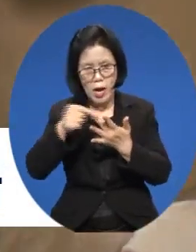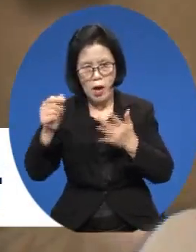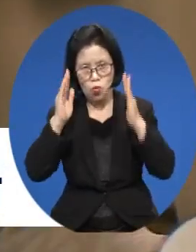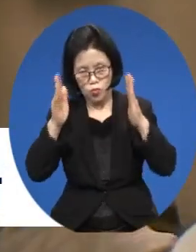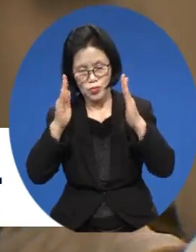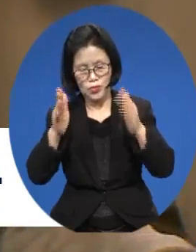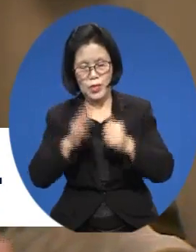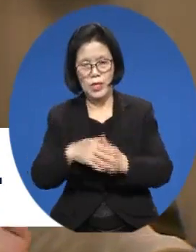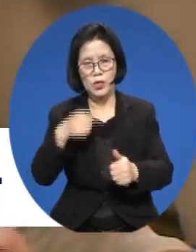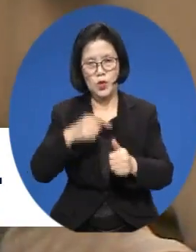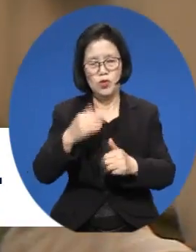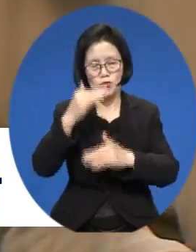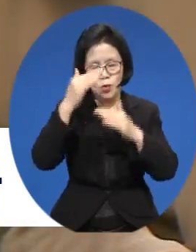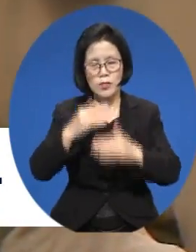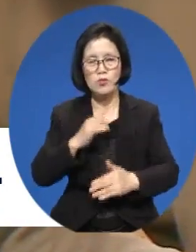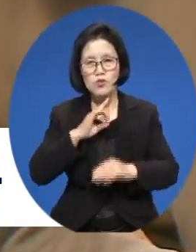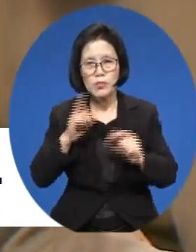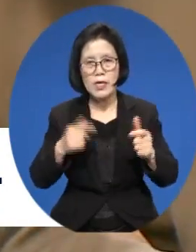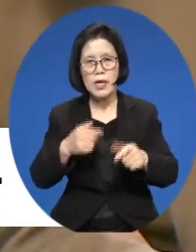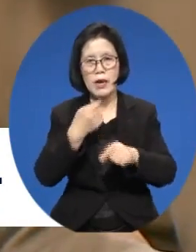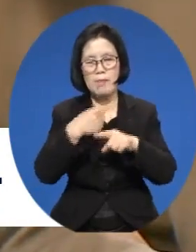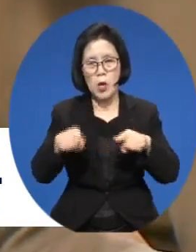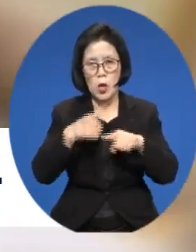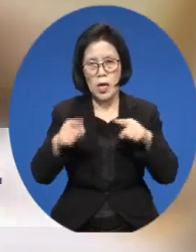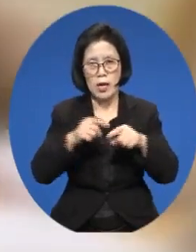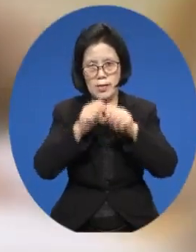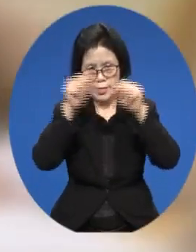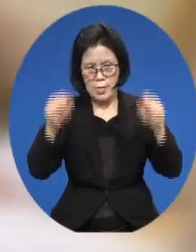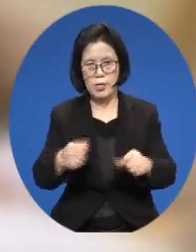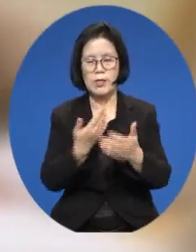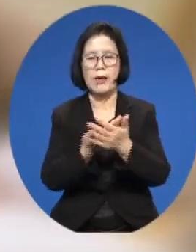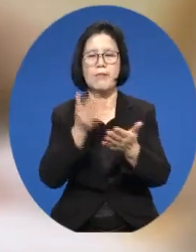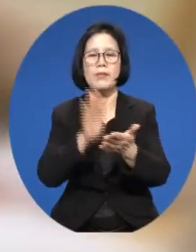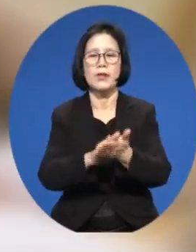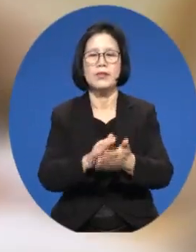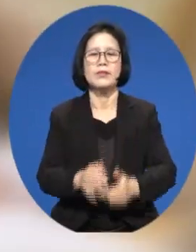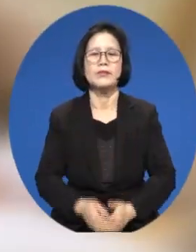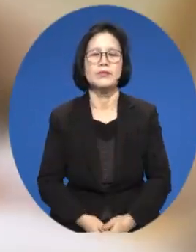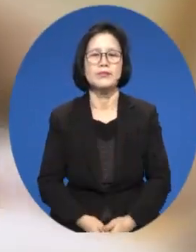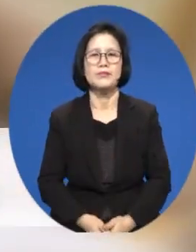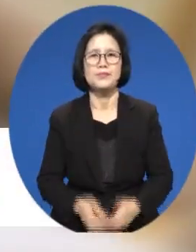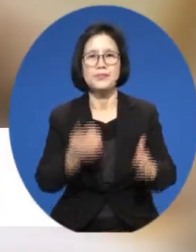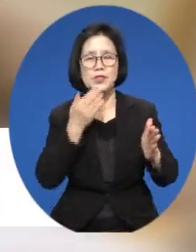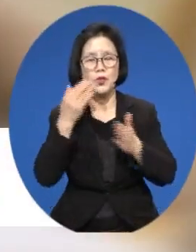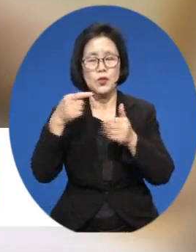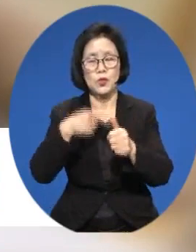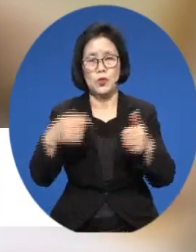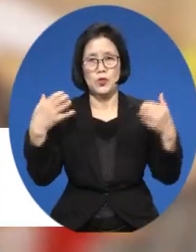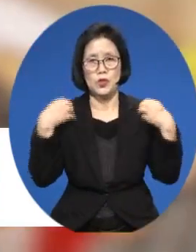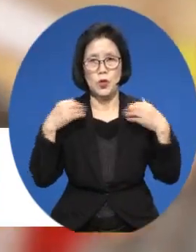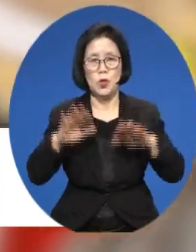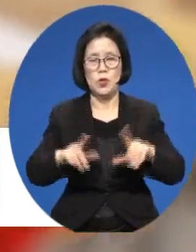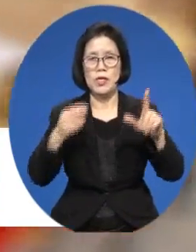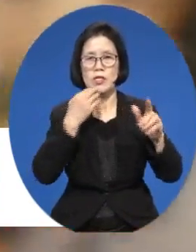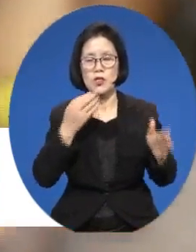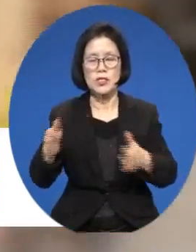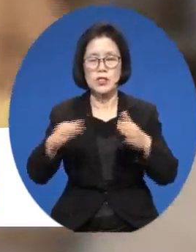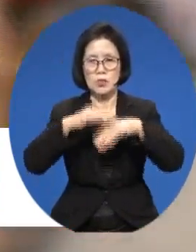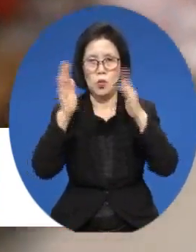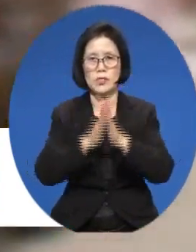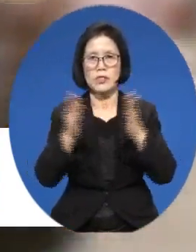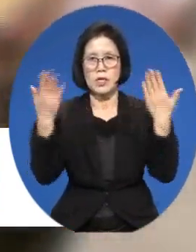해 교육 과정은 물론 평가 체계까지 개편합니다. 경기도교육청은 올해 경기 지역 모든